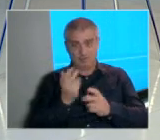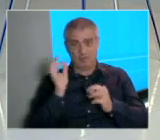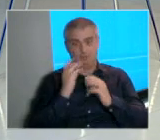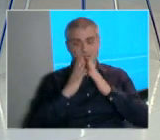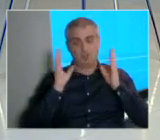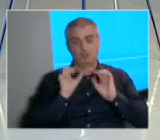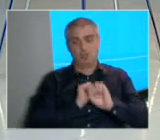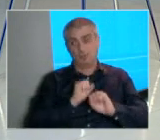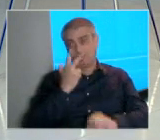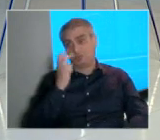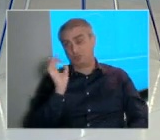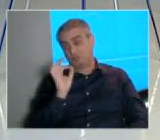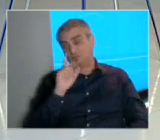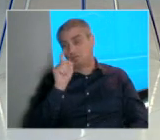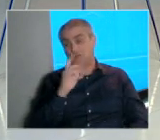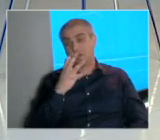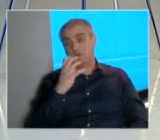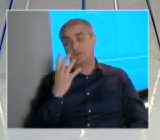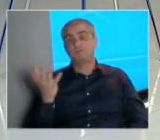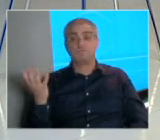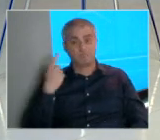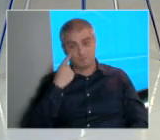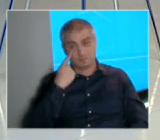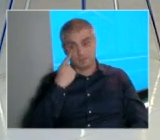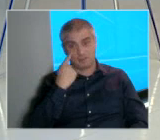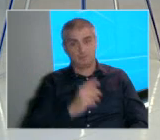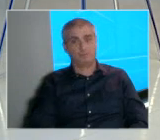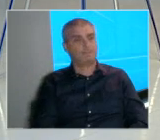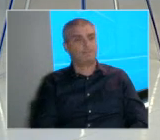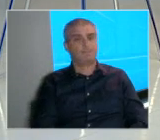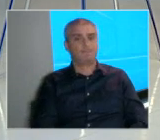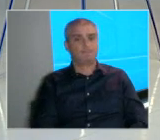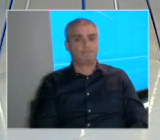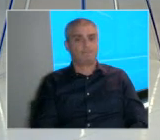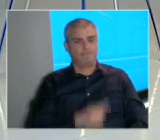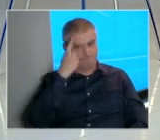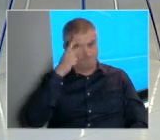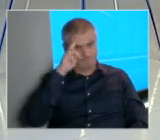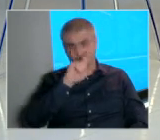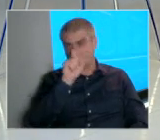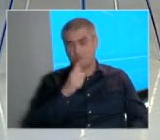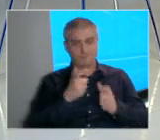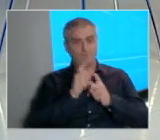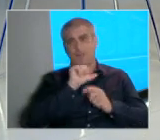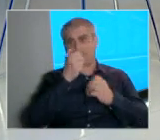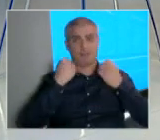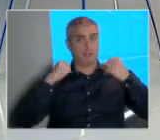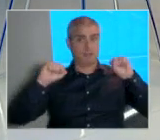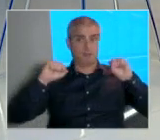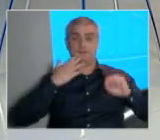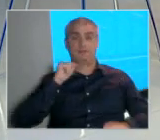של תומכים, הוא יגיע ל-30%, אולי אפילו 40%. נראה באמת מחר. כן. אתה יודע שהליכוד היא אולי המפלגה הדמוקרטית